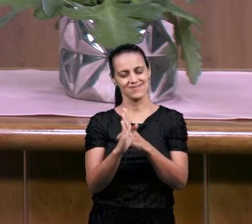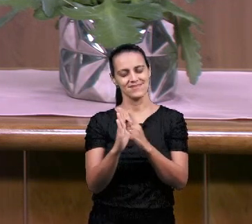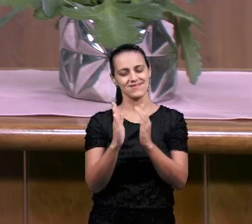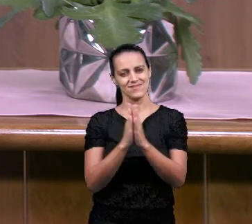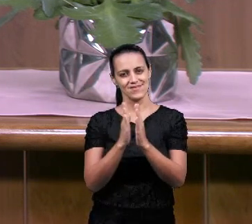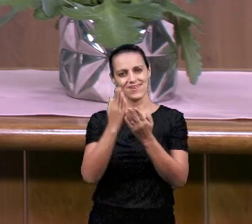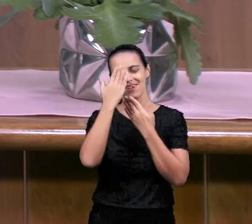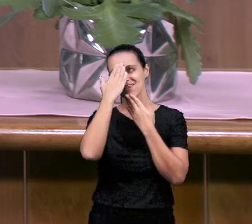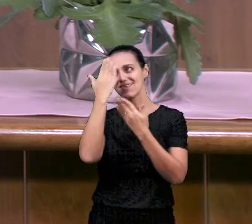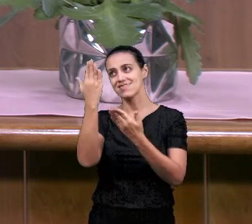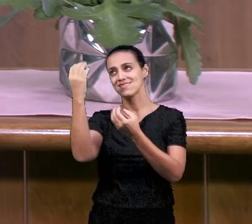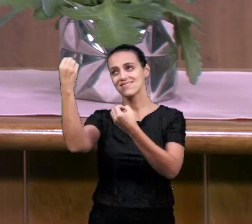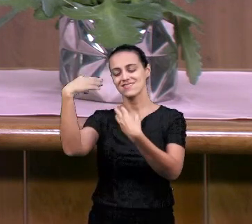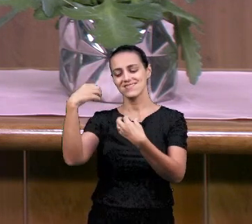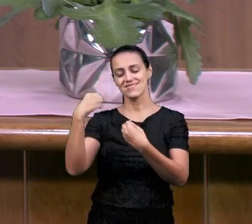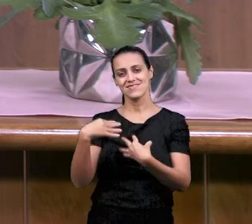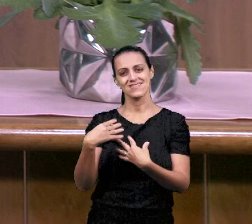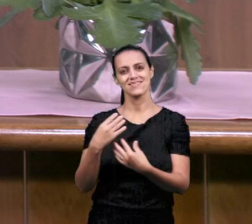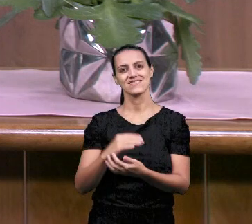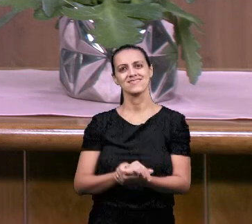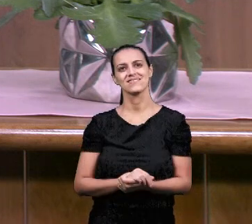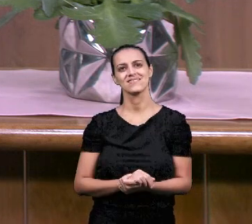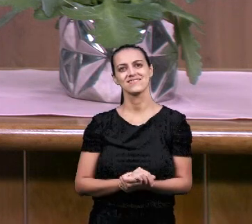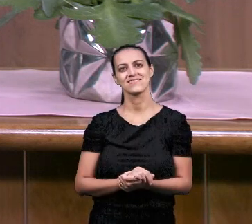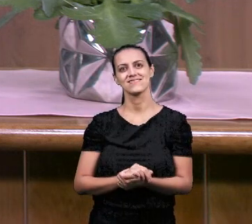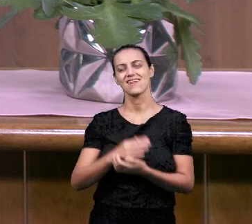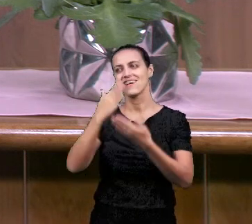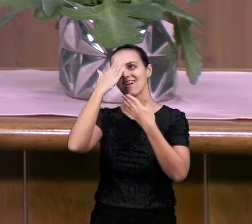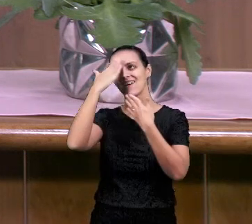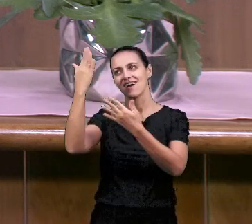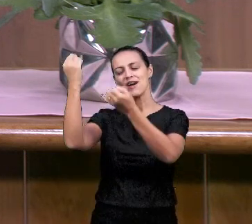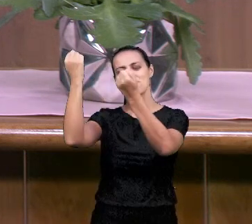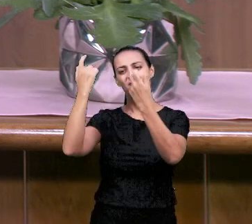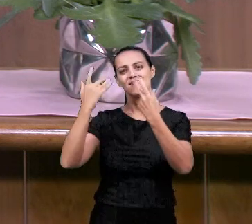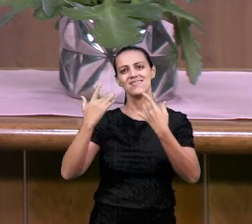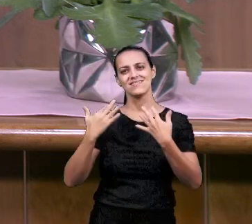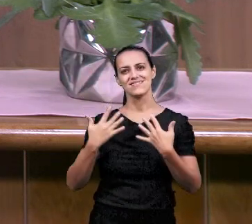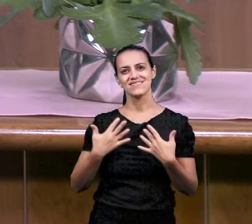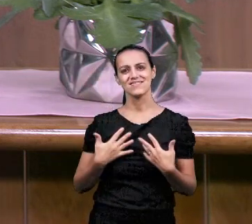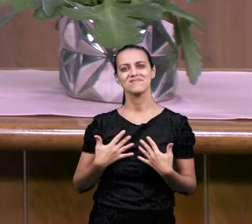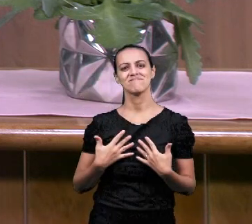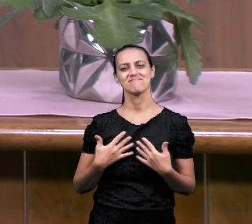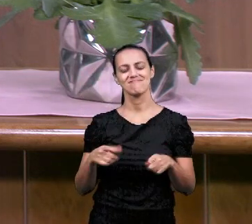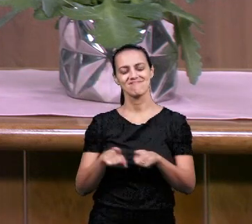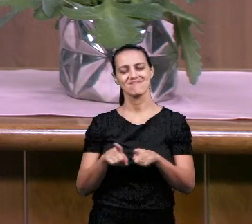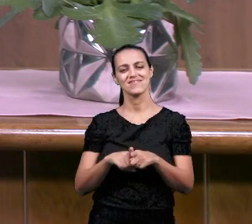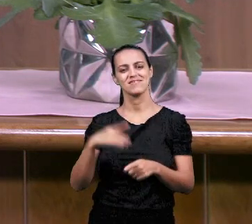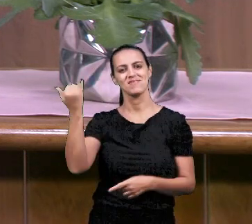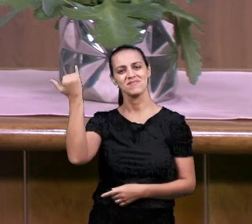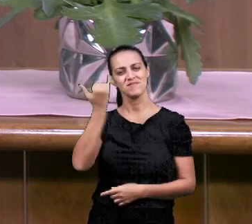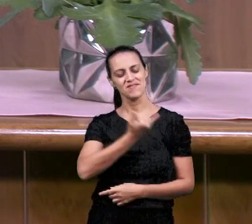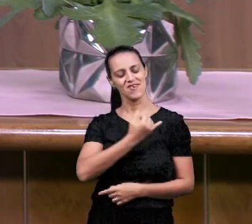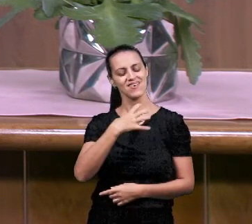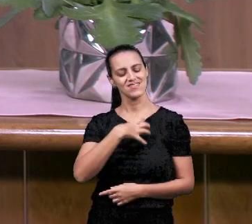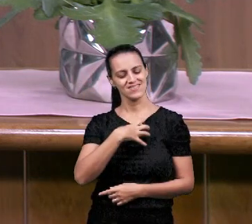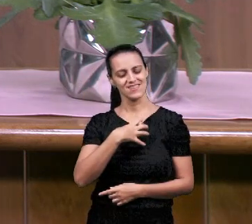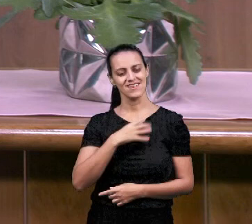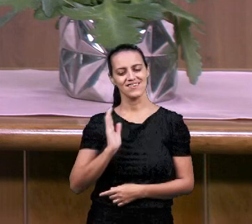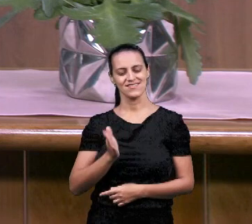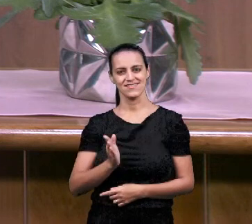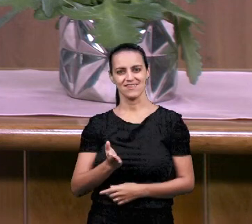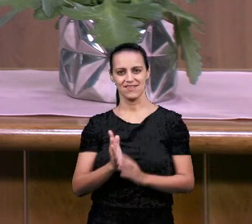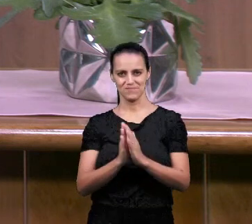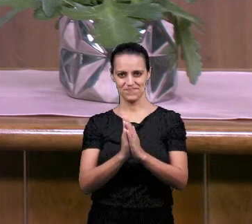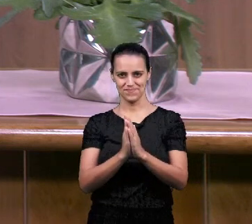son enseignement, pour sa direction, pour sa bénédiction, pour sa voix qui s'est fait entendre à travers ce culte. Nous allons